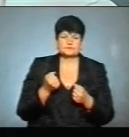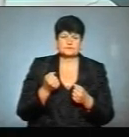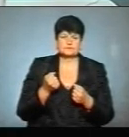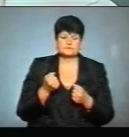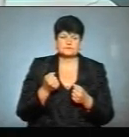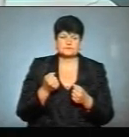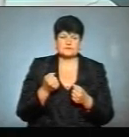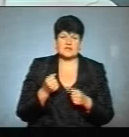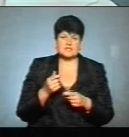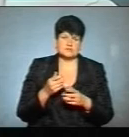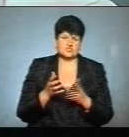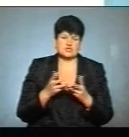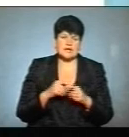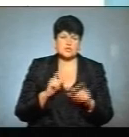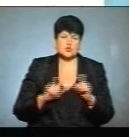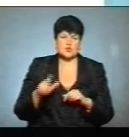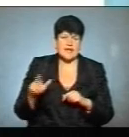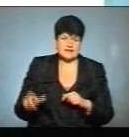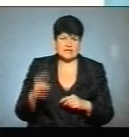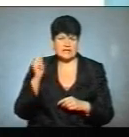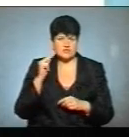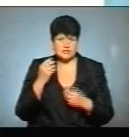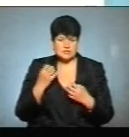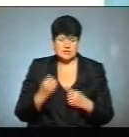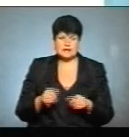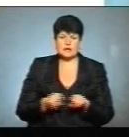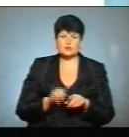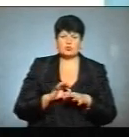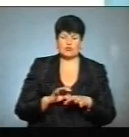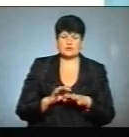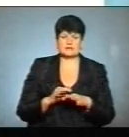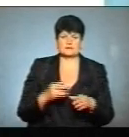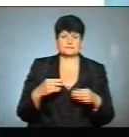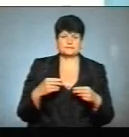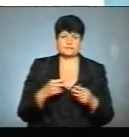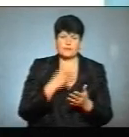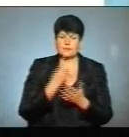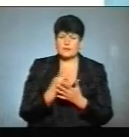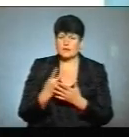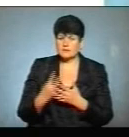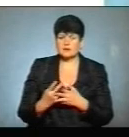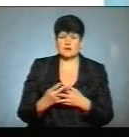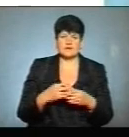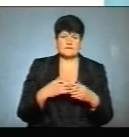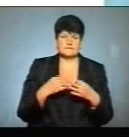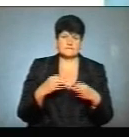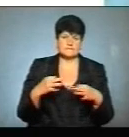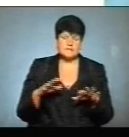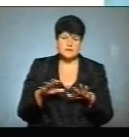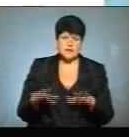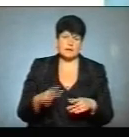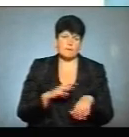ще студентів, які навчаються. Також у нас проводили ярмарки вакансій, де брали участь поліцейські